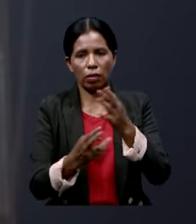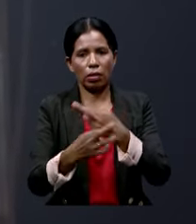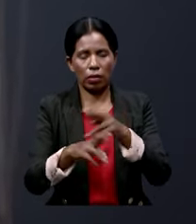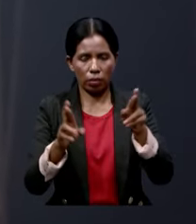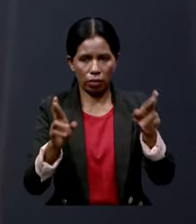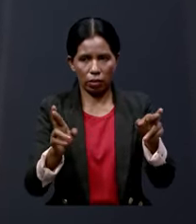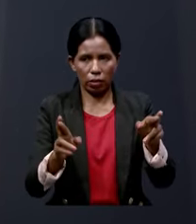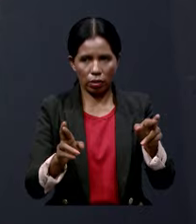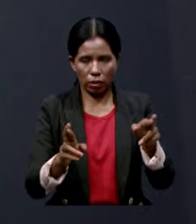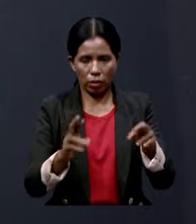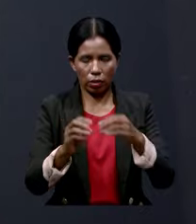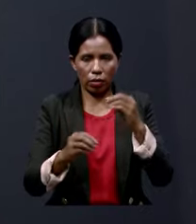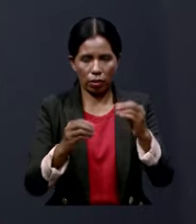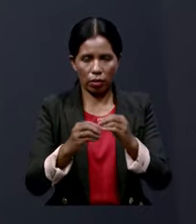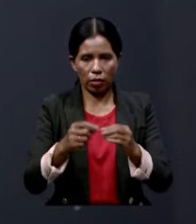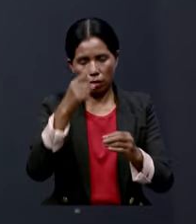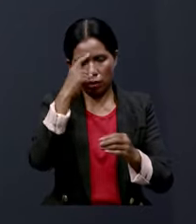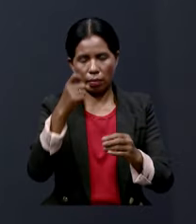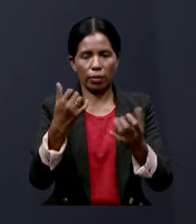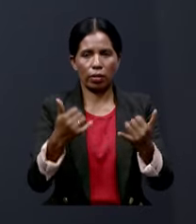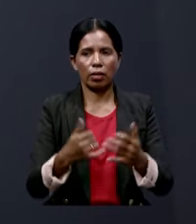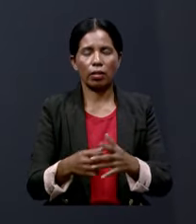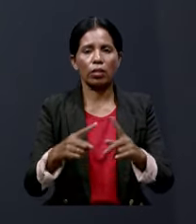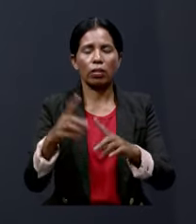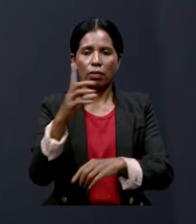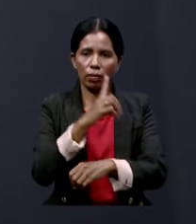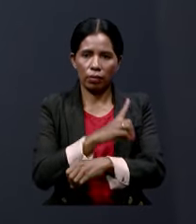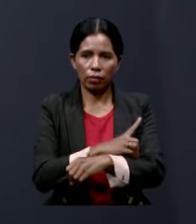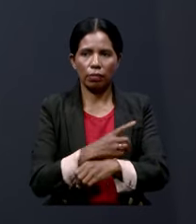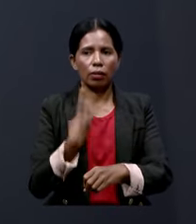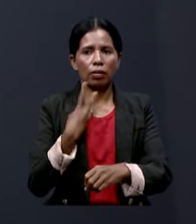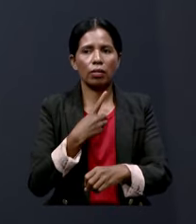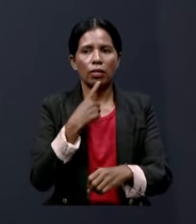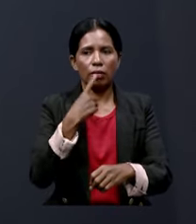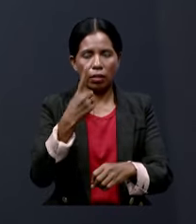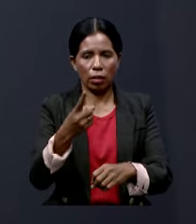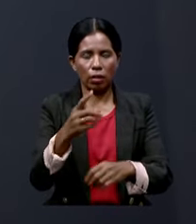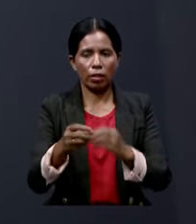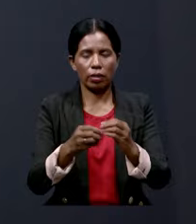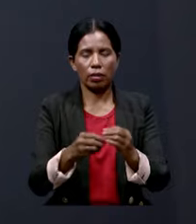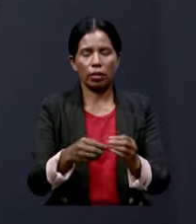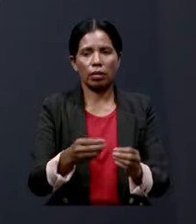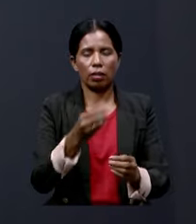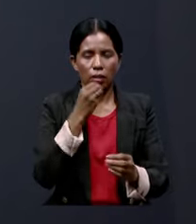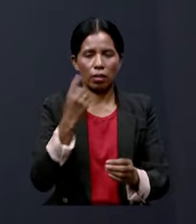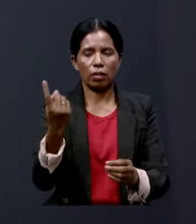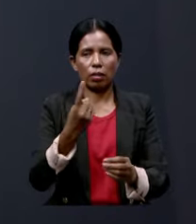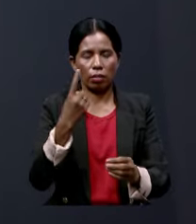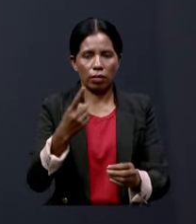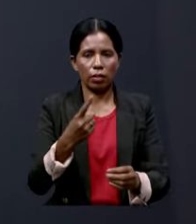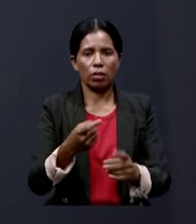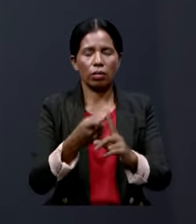maka signifikativo tamba ne maka oeng lorong ita sedia ngela kata ita se konsumu hela